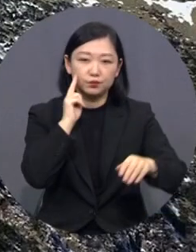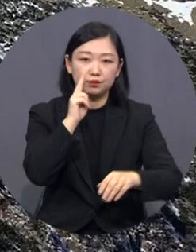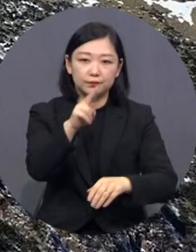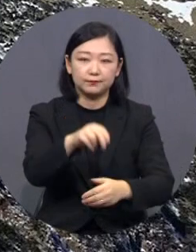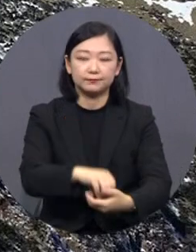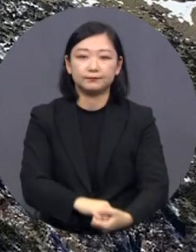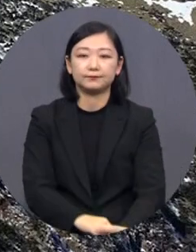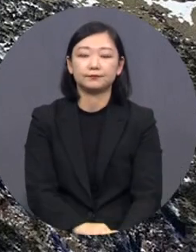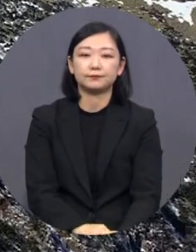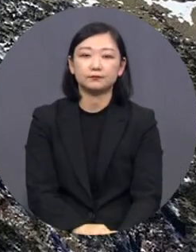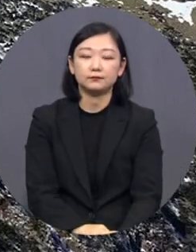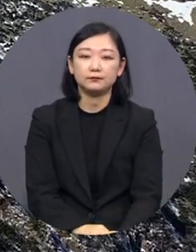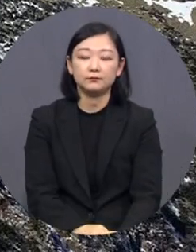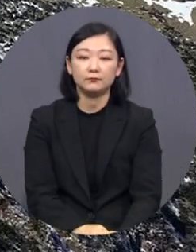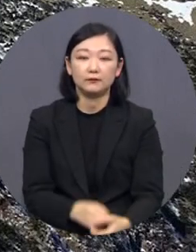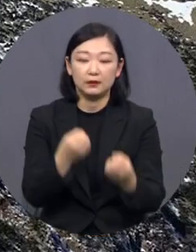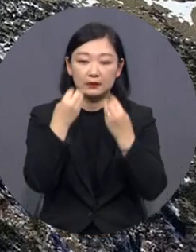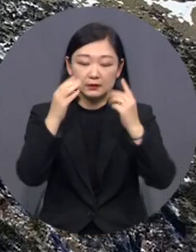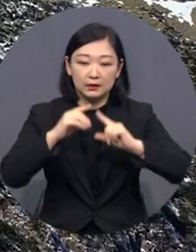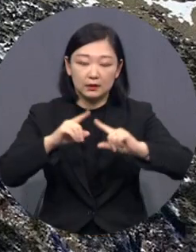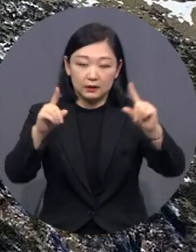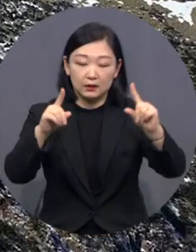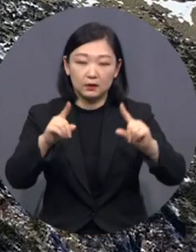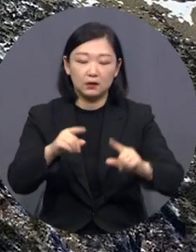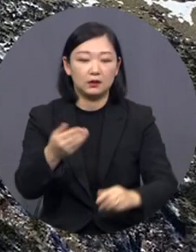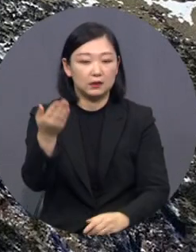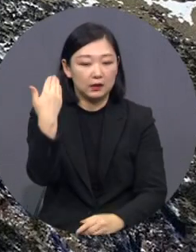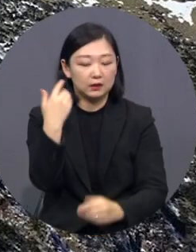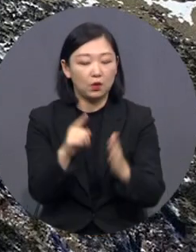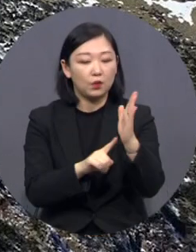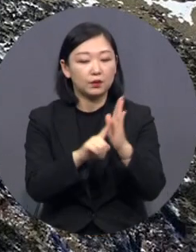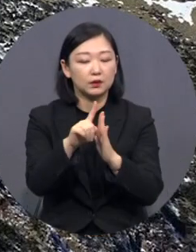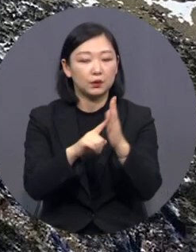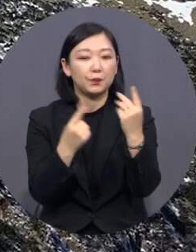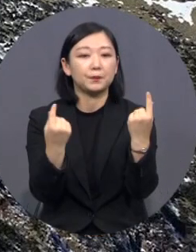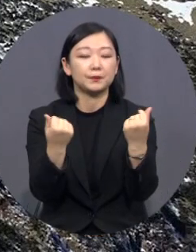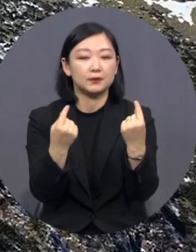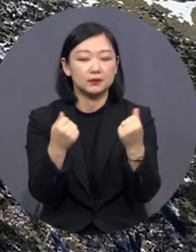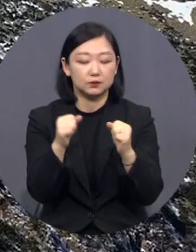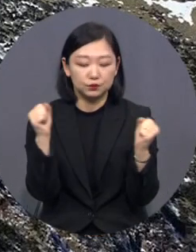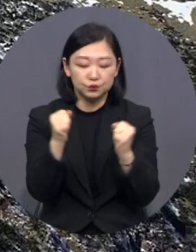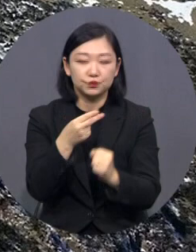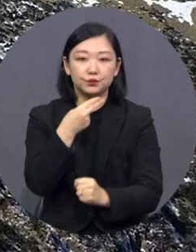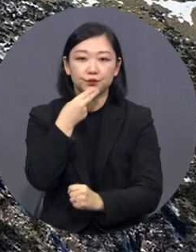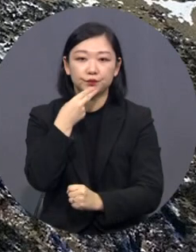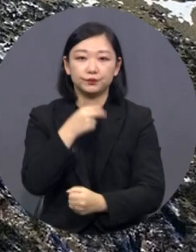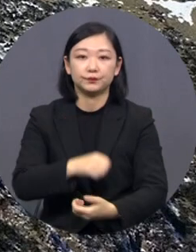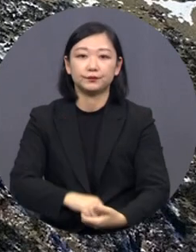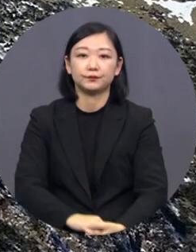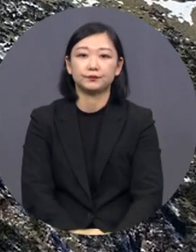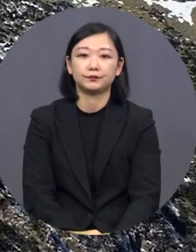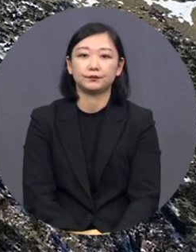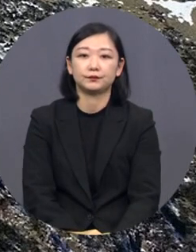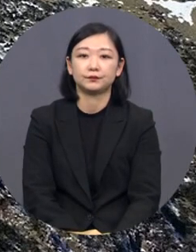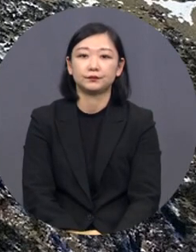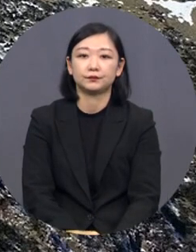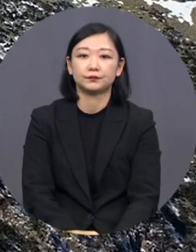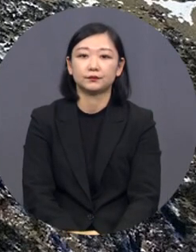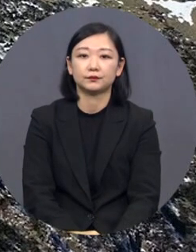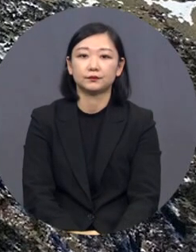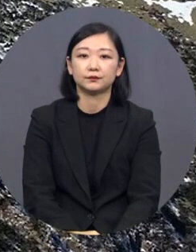높아지겠습니다 다가오는 새 첫 주에도 예년 기온을 조금 웃돌면서 큰 추이 없겠습니다 기상